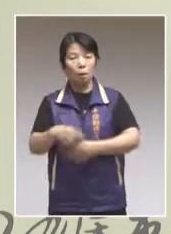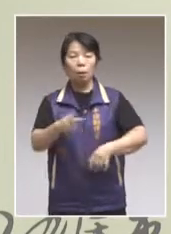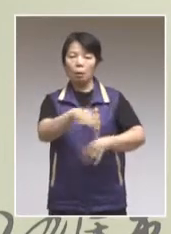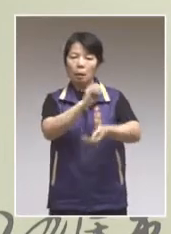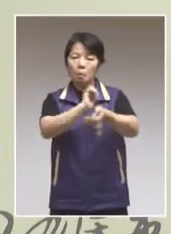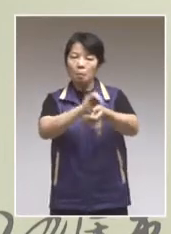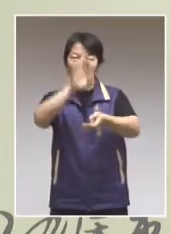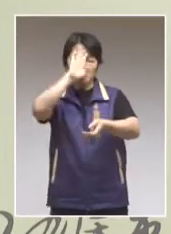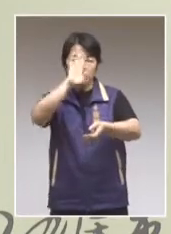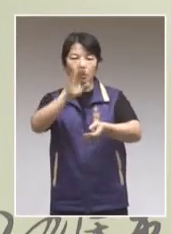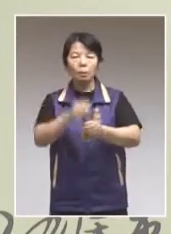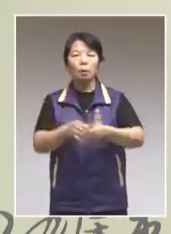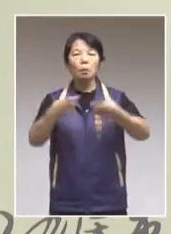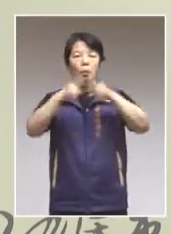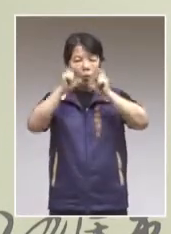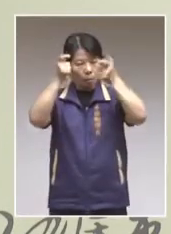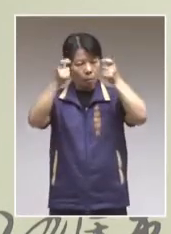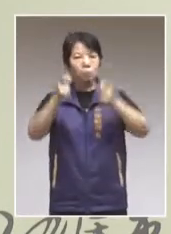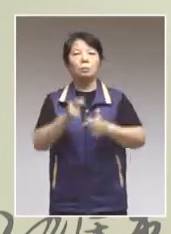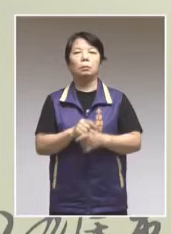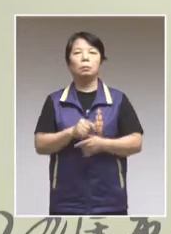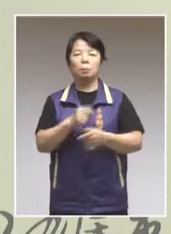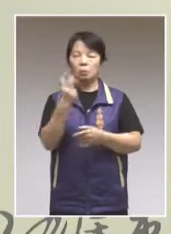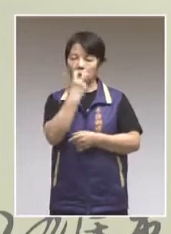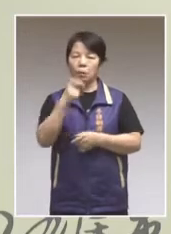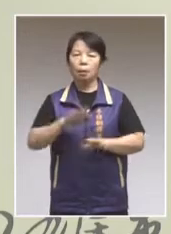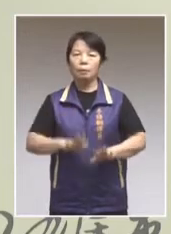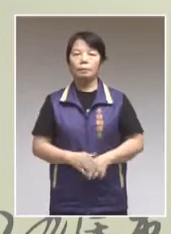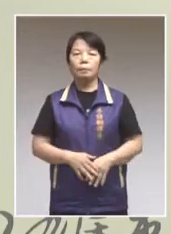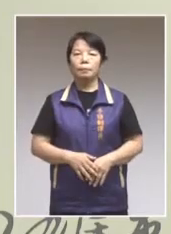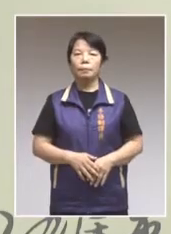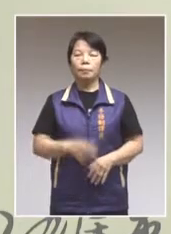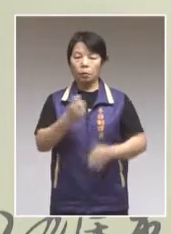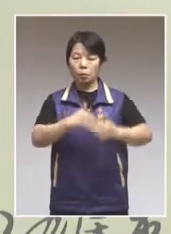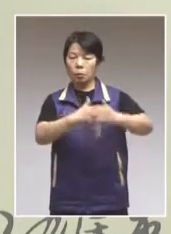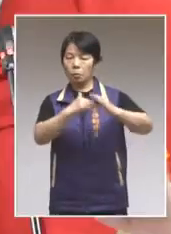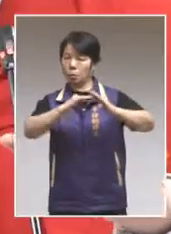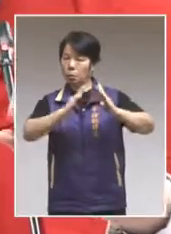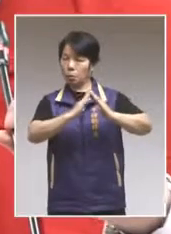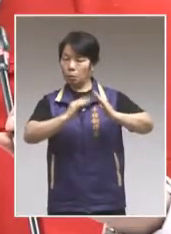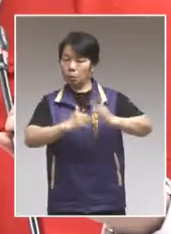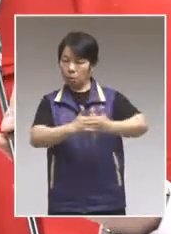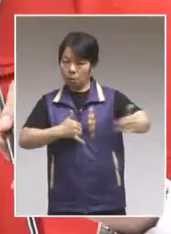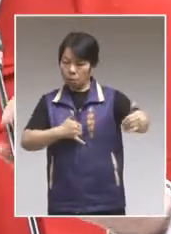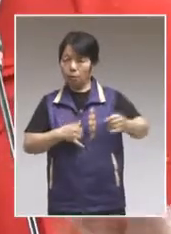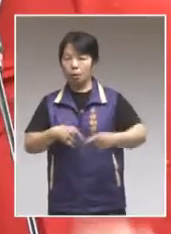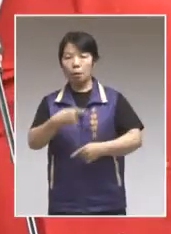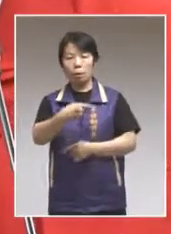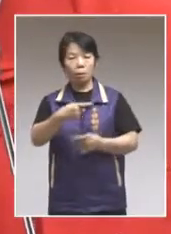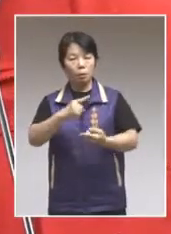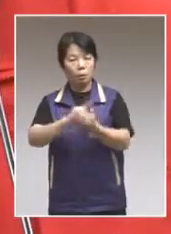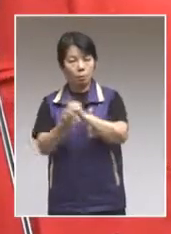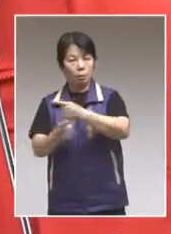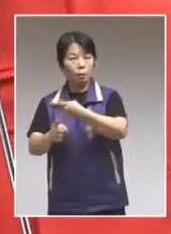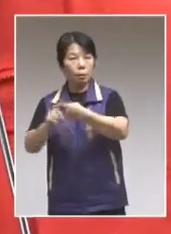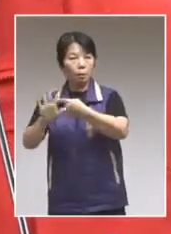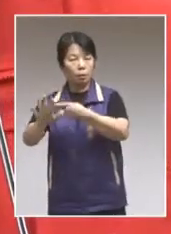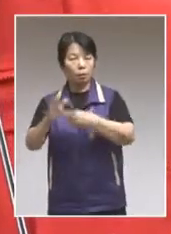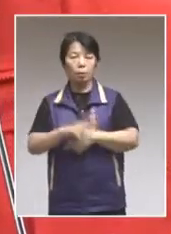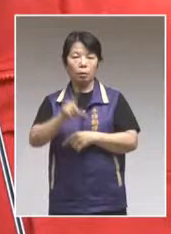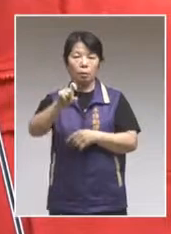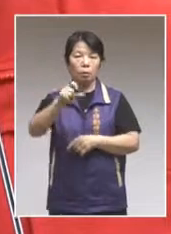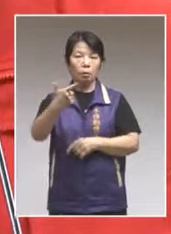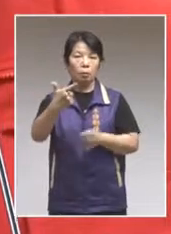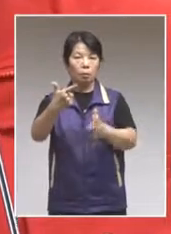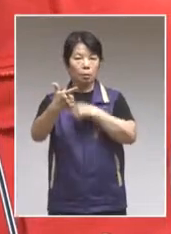就医，等一下潘继正会跟大家说明，居家隔离的案件因转良，没有社区风险，也从66增加